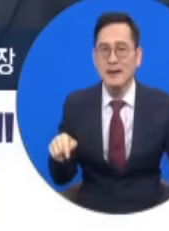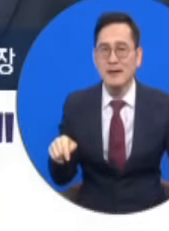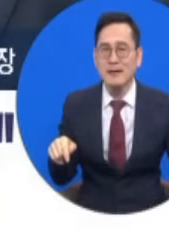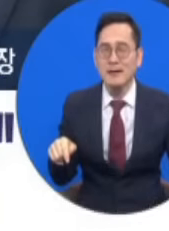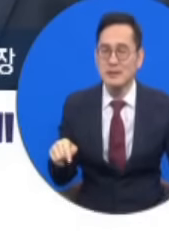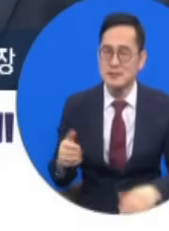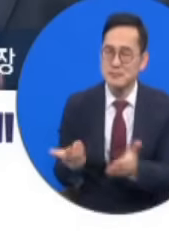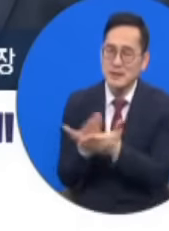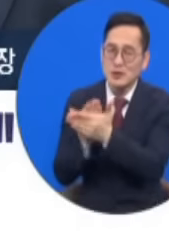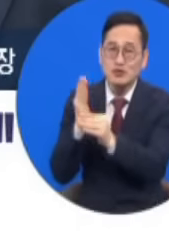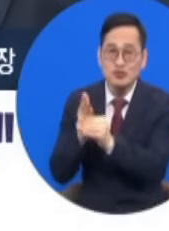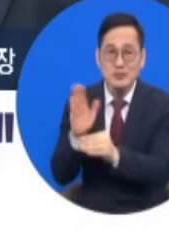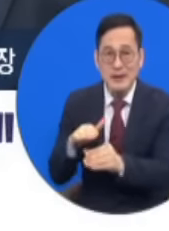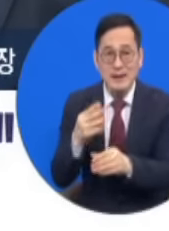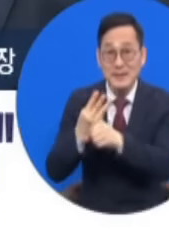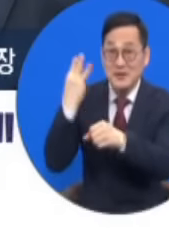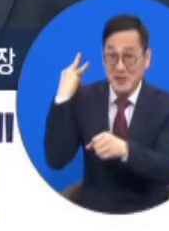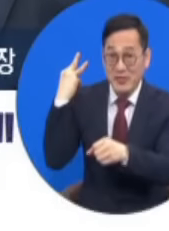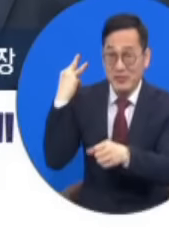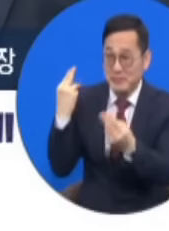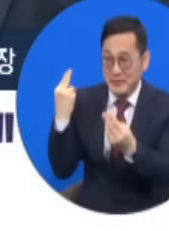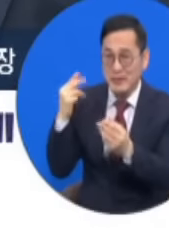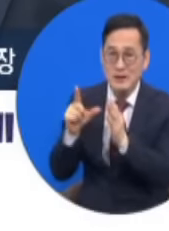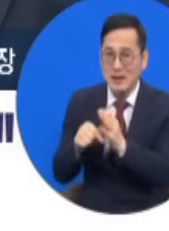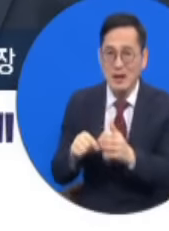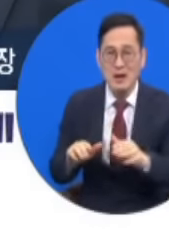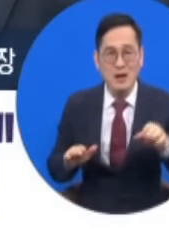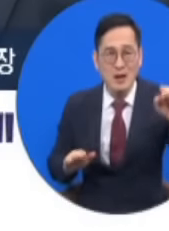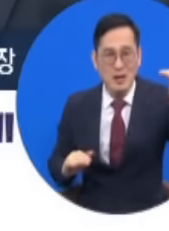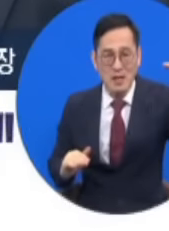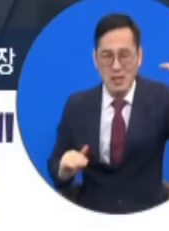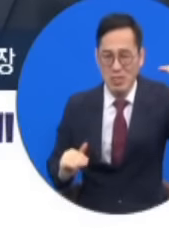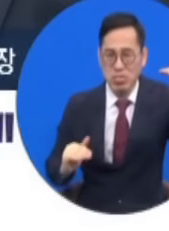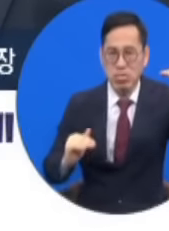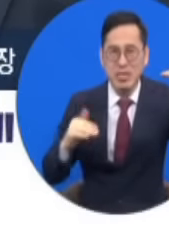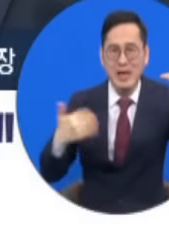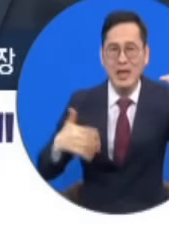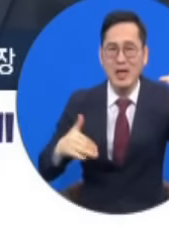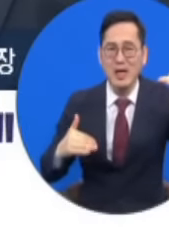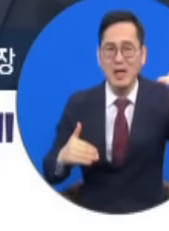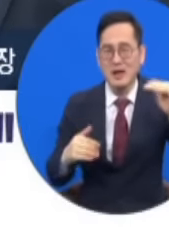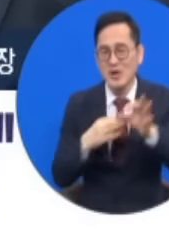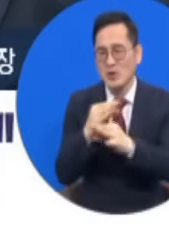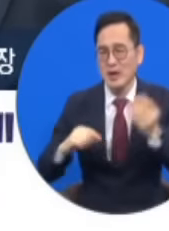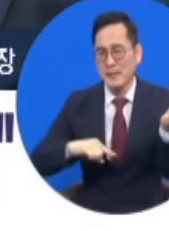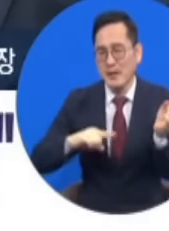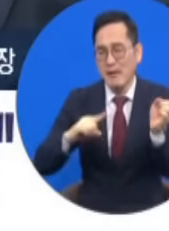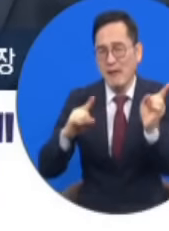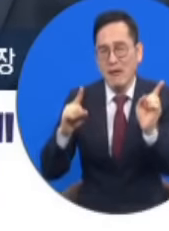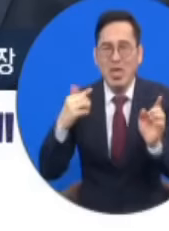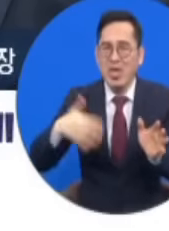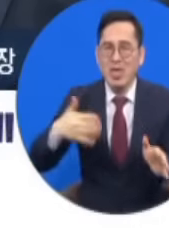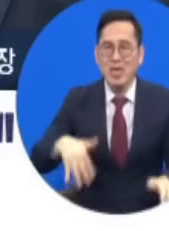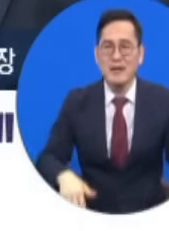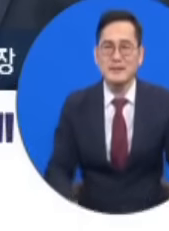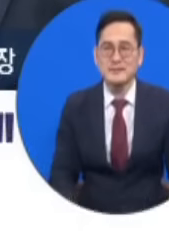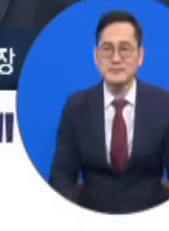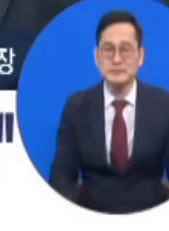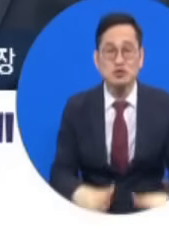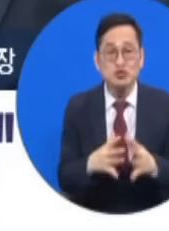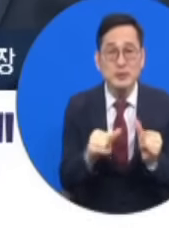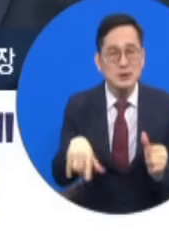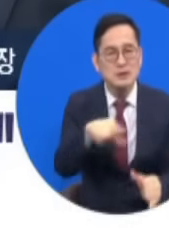멀었습니다. 그러니까 실제 체감 경기, 거시 경제 지표 모든 게 안 좋으니까 당장 불안하고 불만이 있고